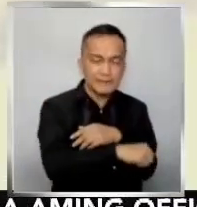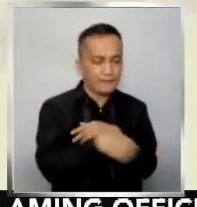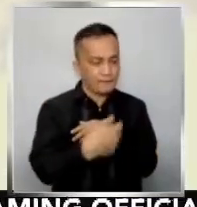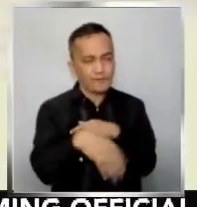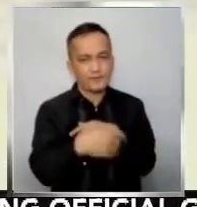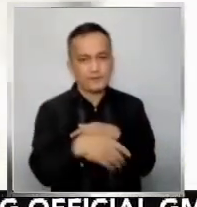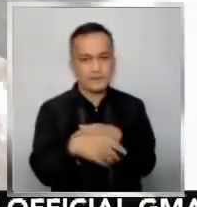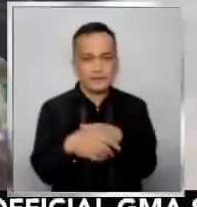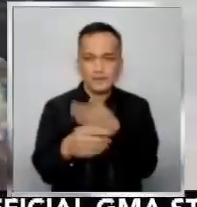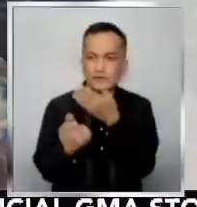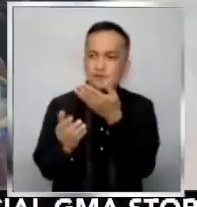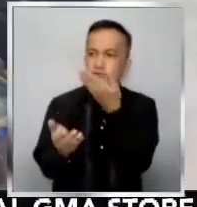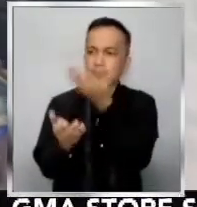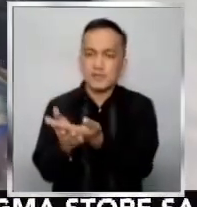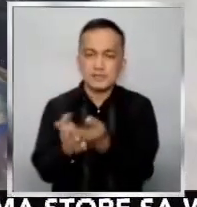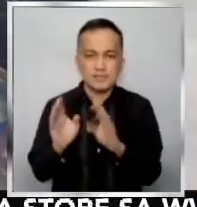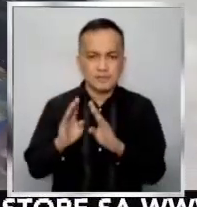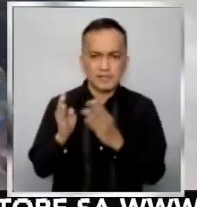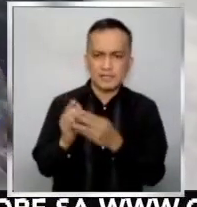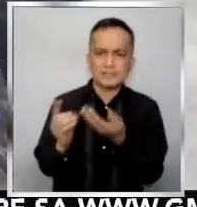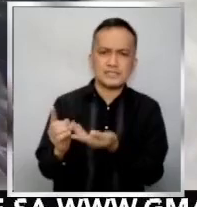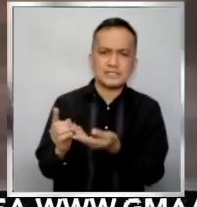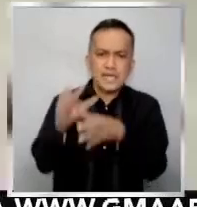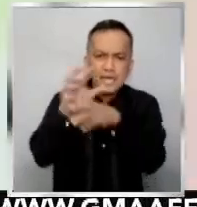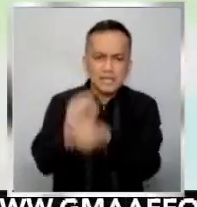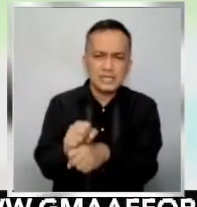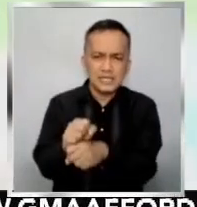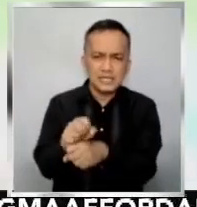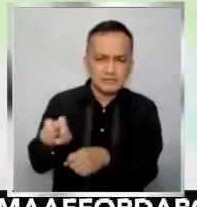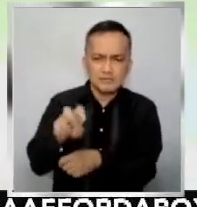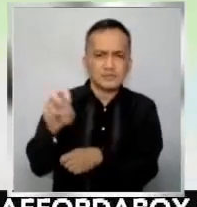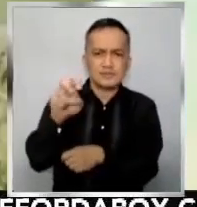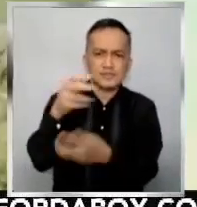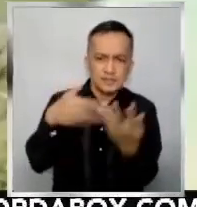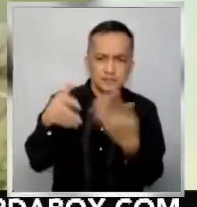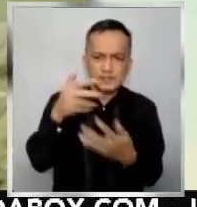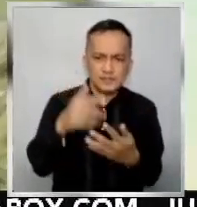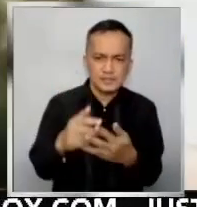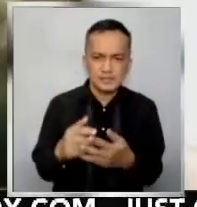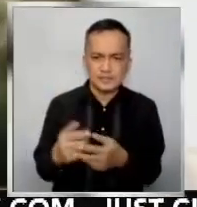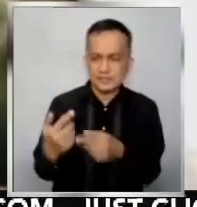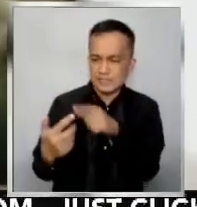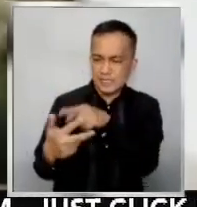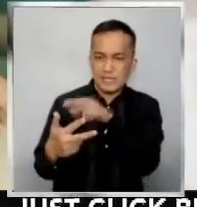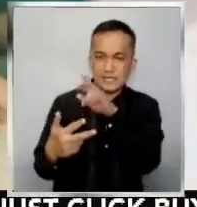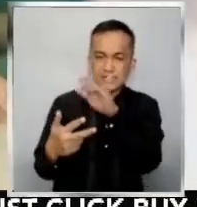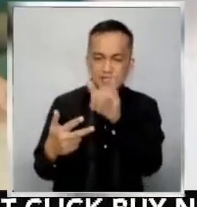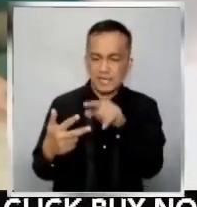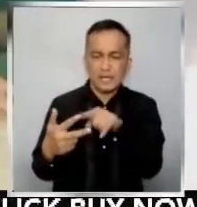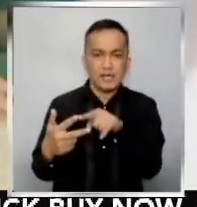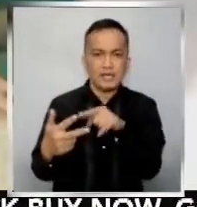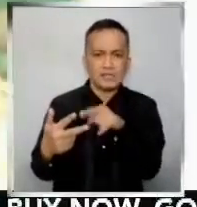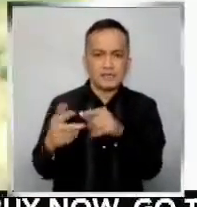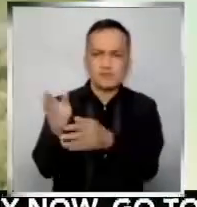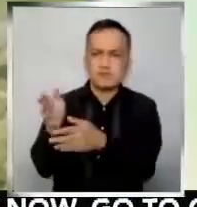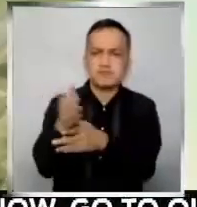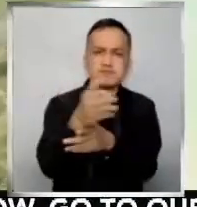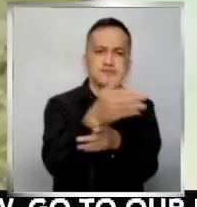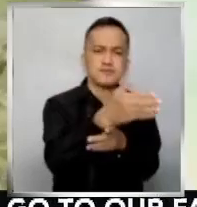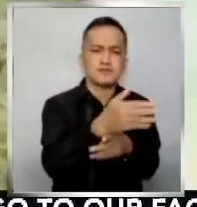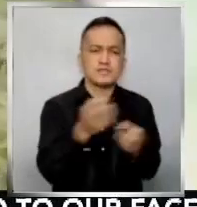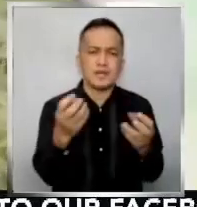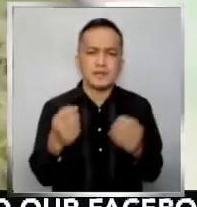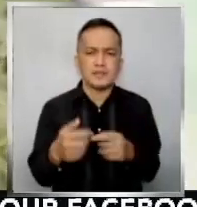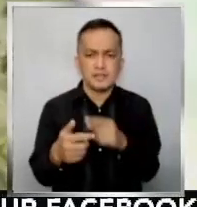ng magbabarkadang mahilig sa adventurous bonding si Raya Ducusin, kung saan saan na nakarating. Sa